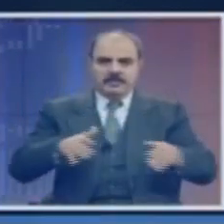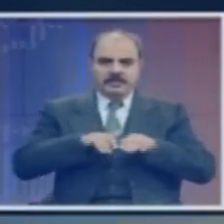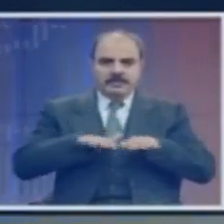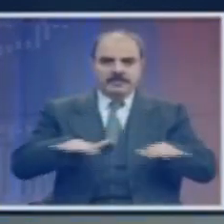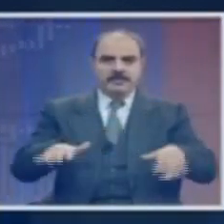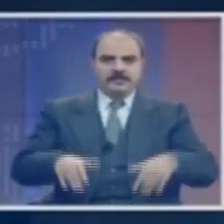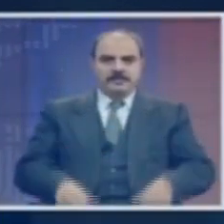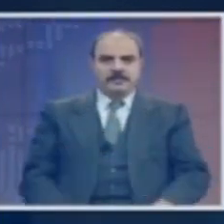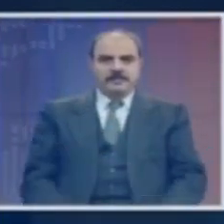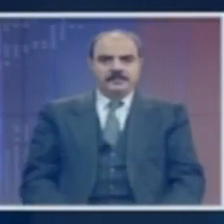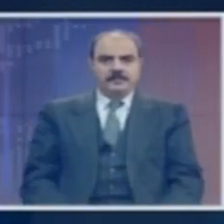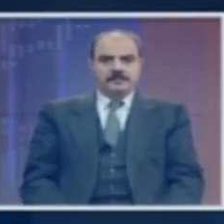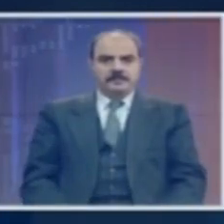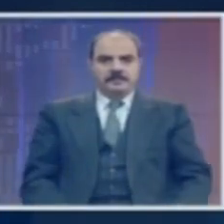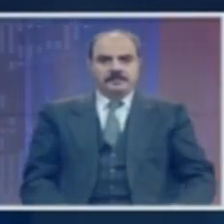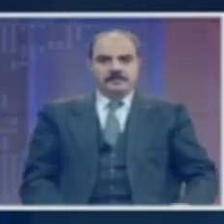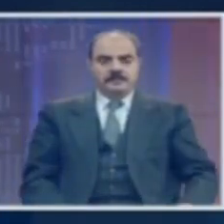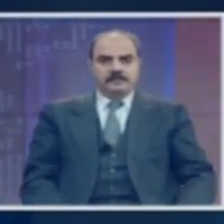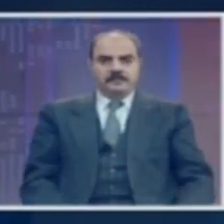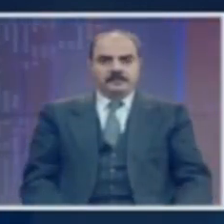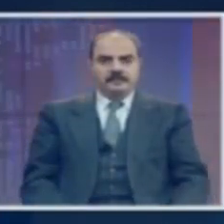في أسرع وقت.